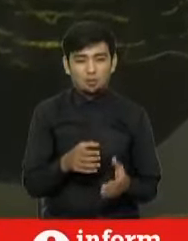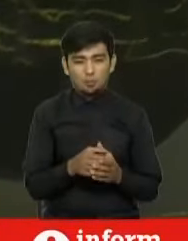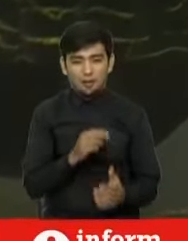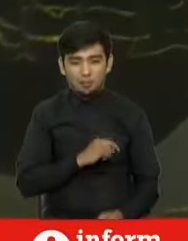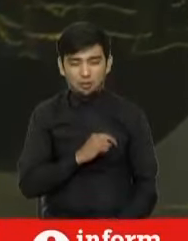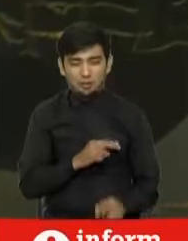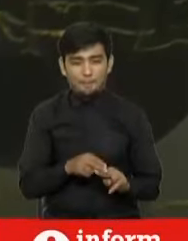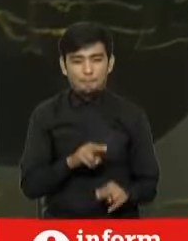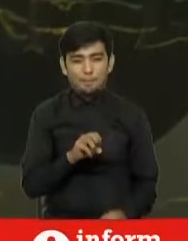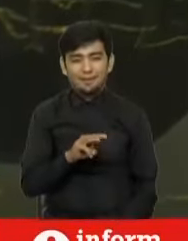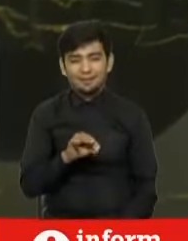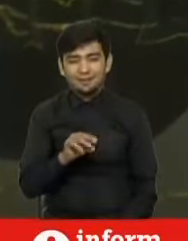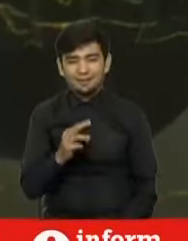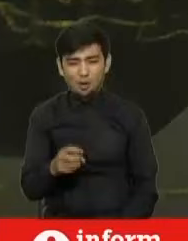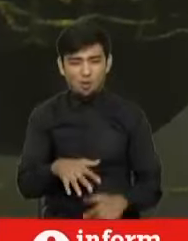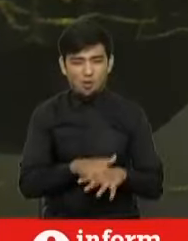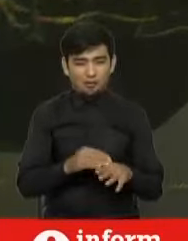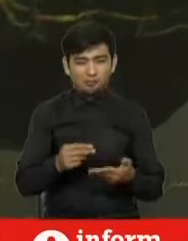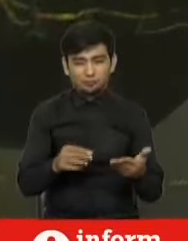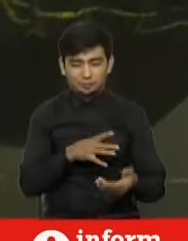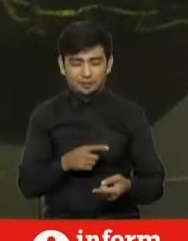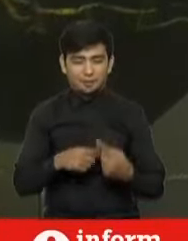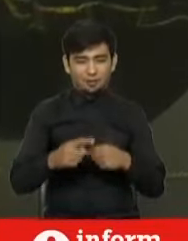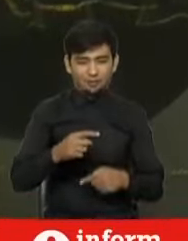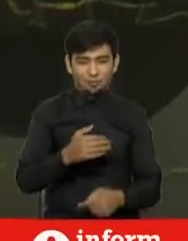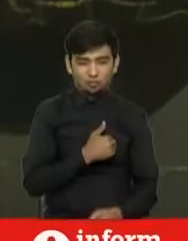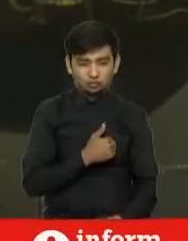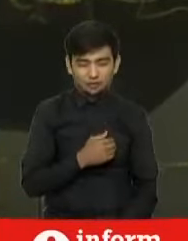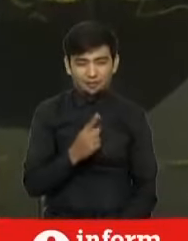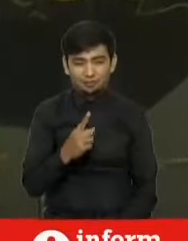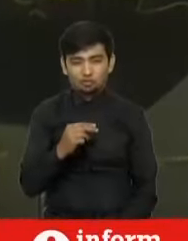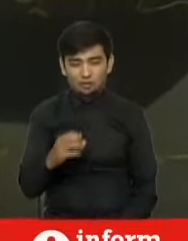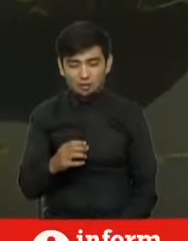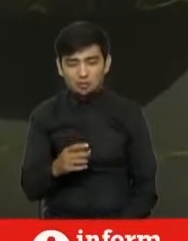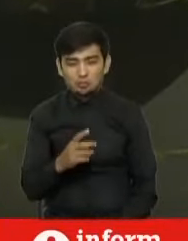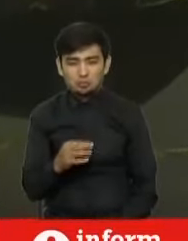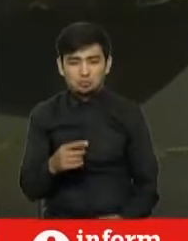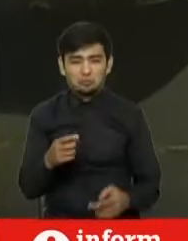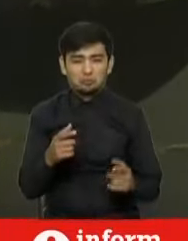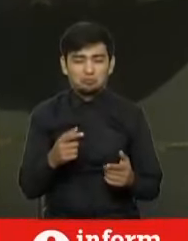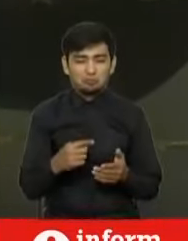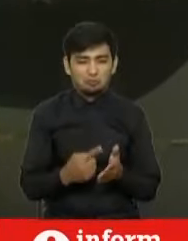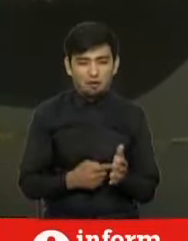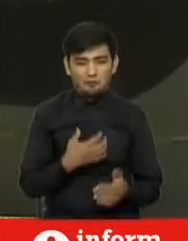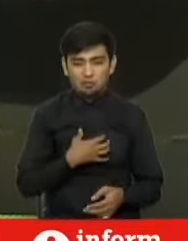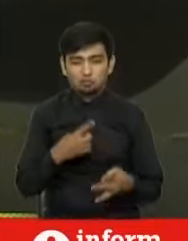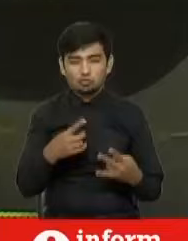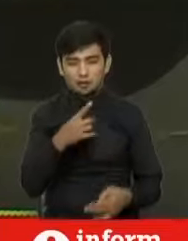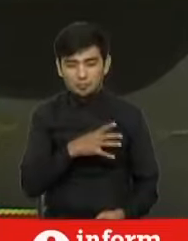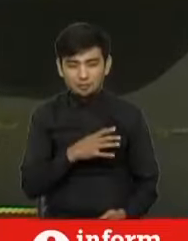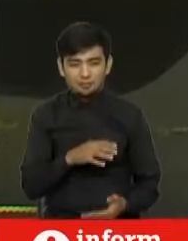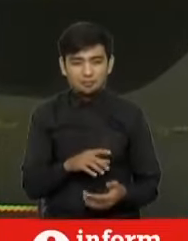талаптарын қанағаттандырмады. Себебі қазір уақытты бір сағатқа кері шегеруге негіз жоқ. Сәйкесінше бастамашыл топ алға тартқан